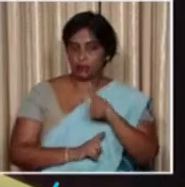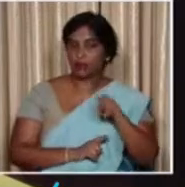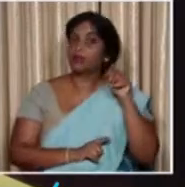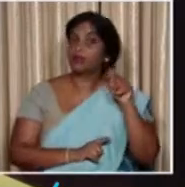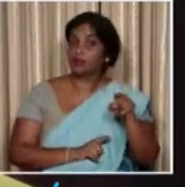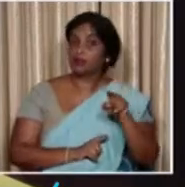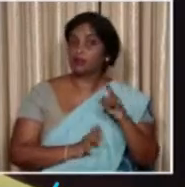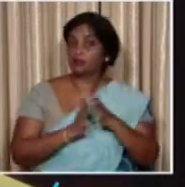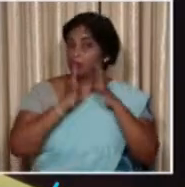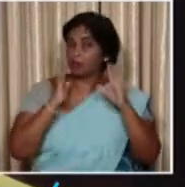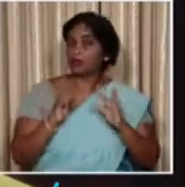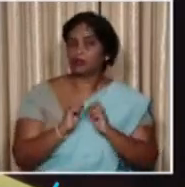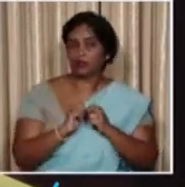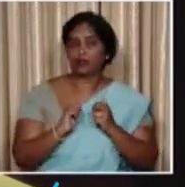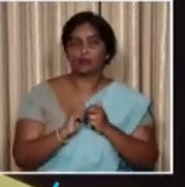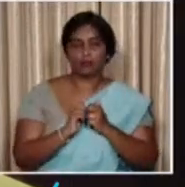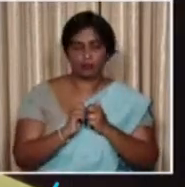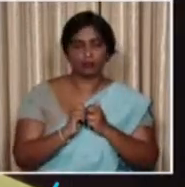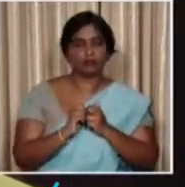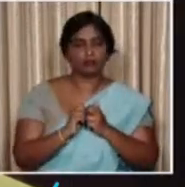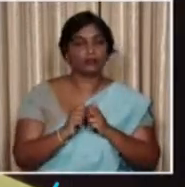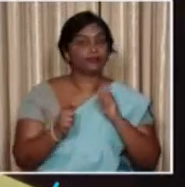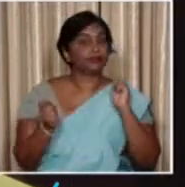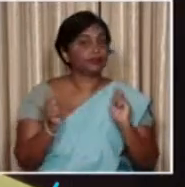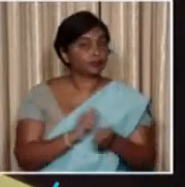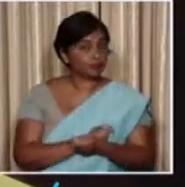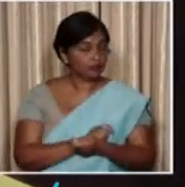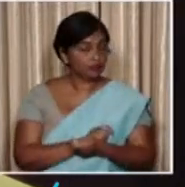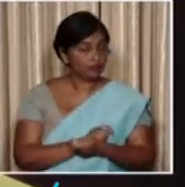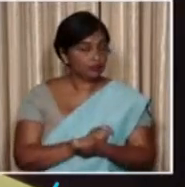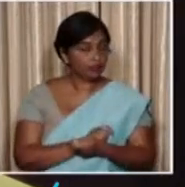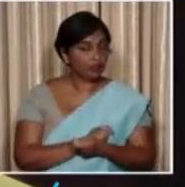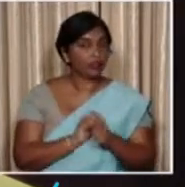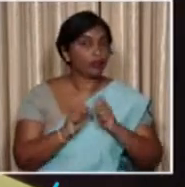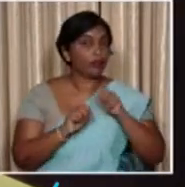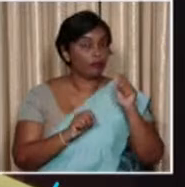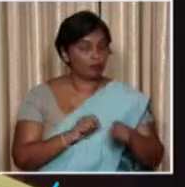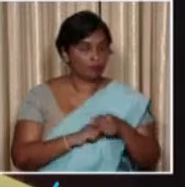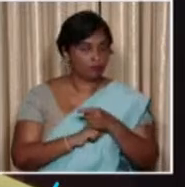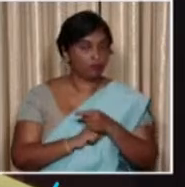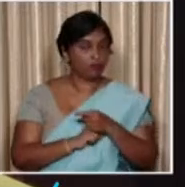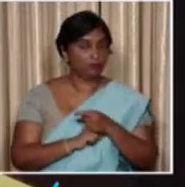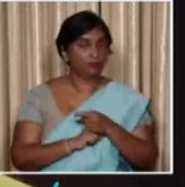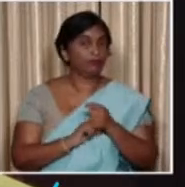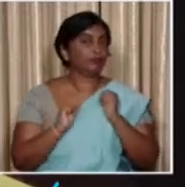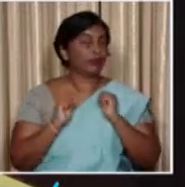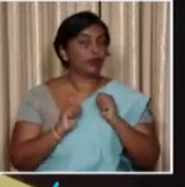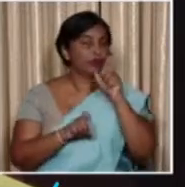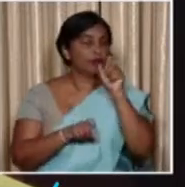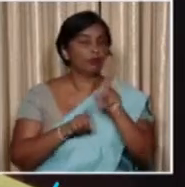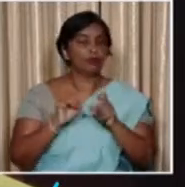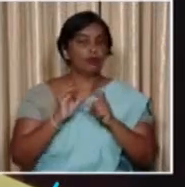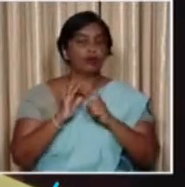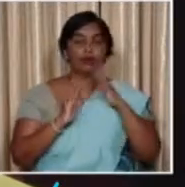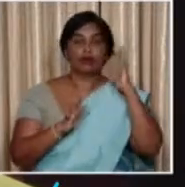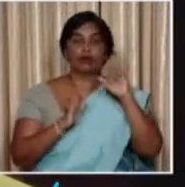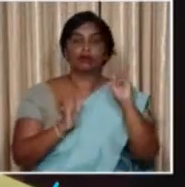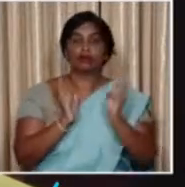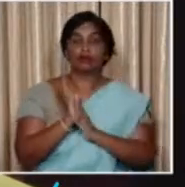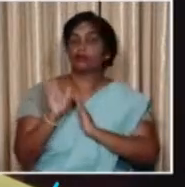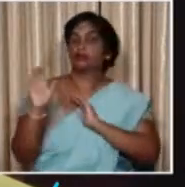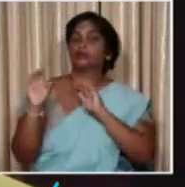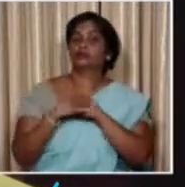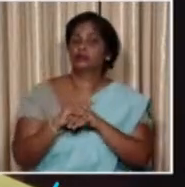ඊට වැඩිය බරපතල ප්‍රශ්නයක් තිබෙනවා. ක්‍රිකට් බෝඩ් එකේ How the International Cricket Council එකට